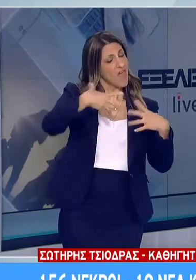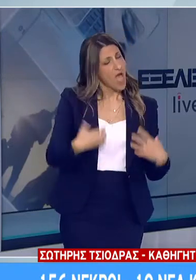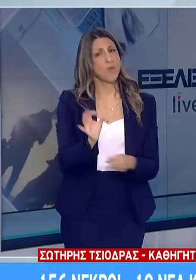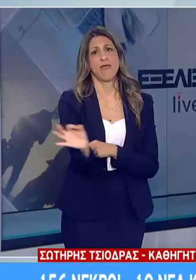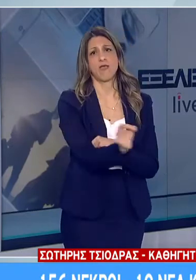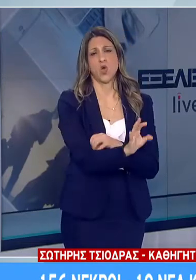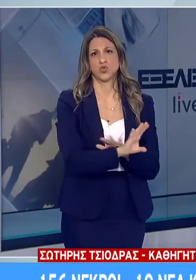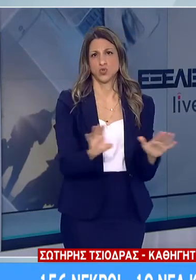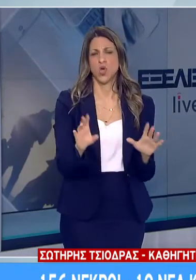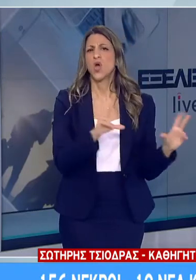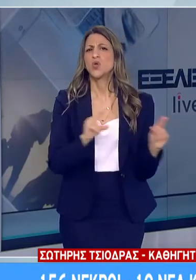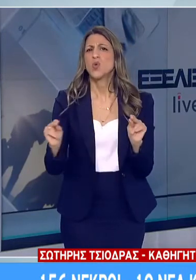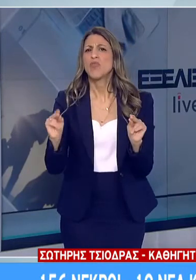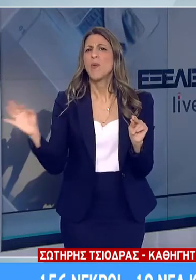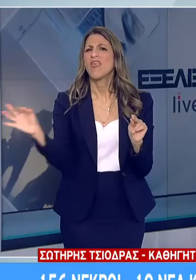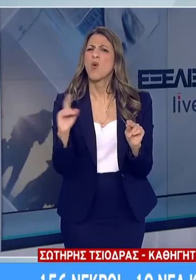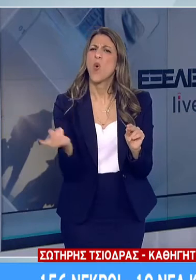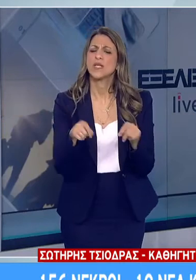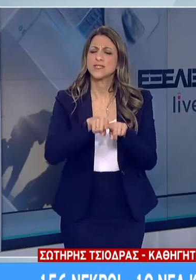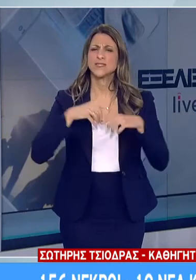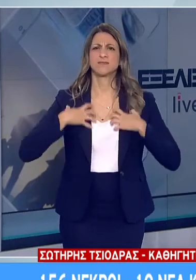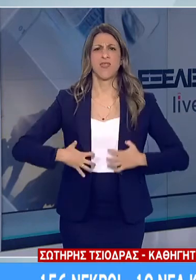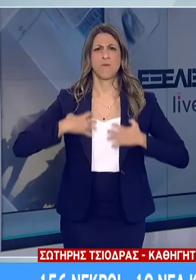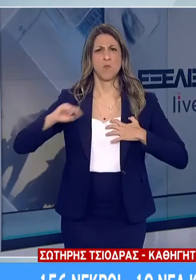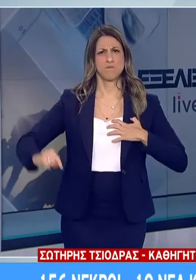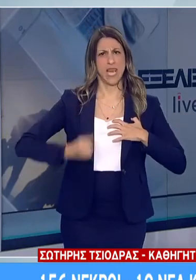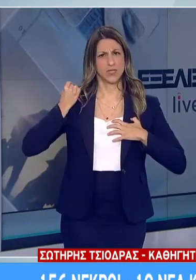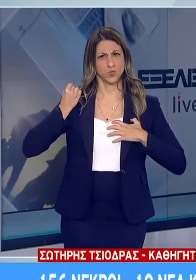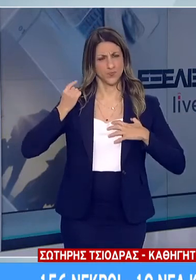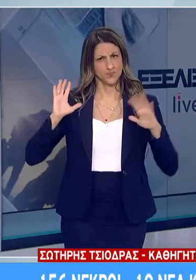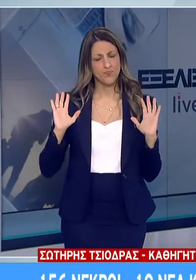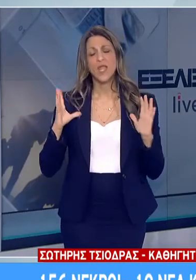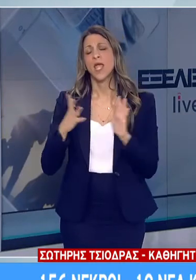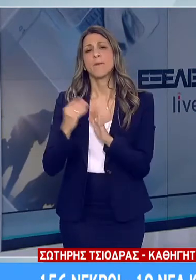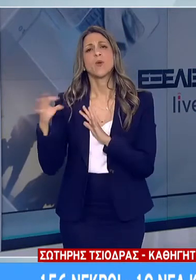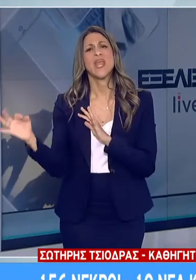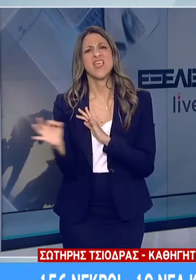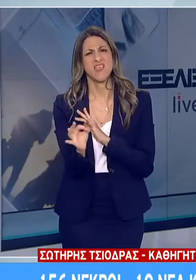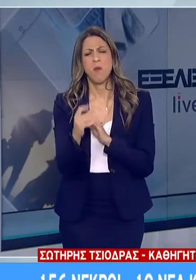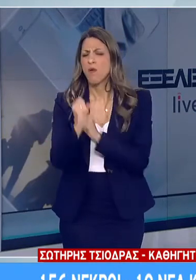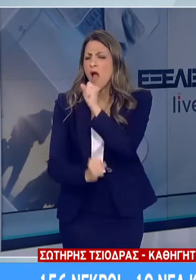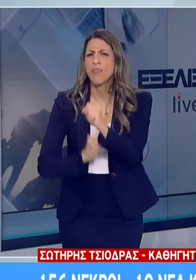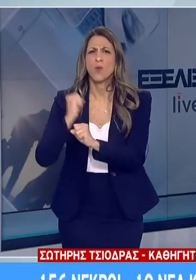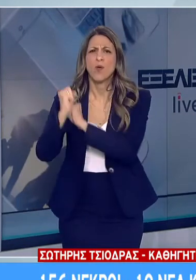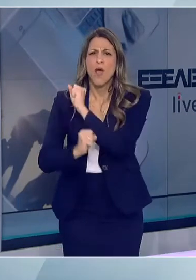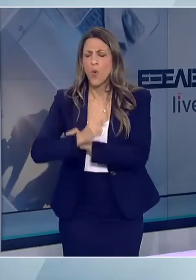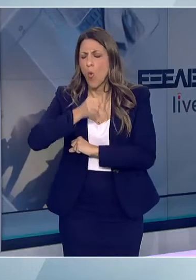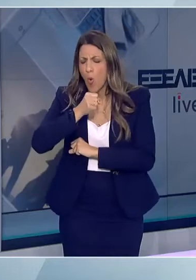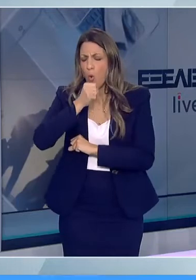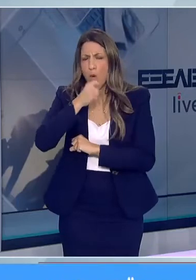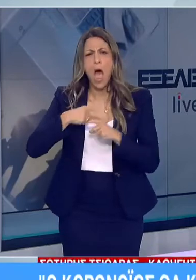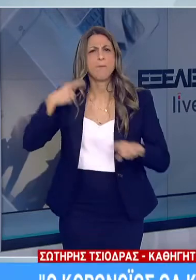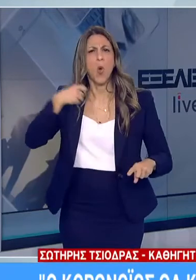ιούς. Είναι σε όλους μας γνωστό πως κάποιοι ιοί που προξενούν κάθε χρόνο το κοινό κρυολόγημα είναι ενδημικοί. Κάθε